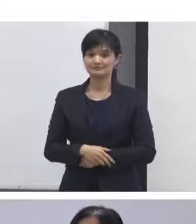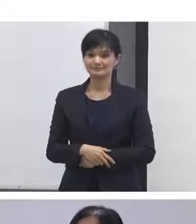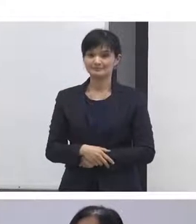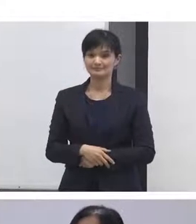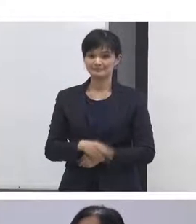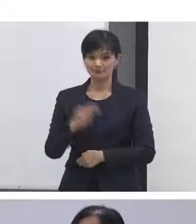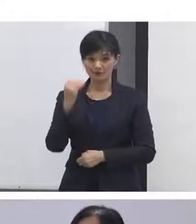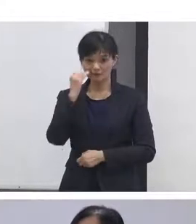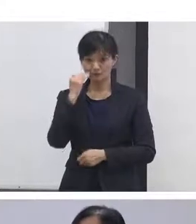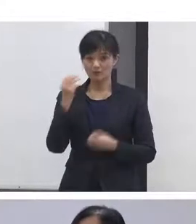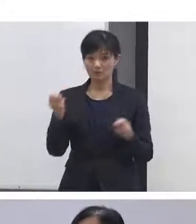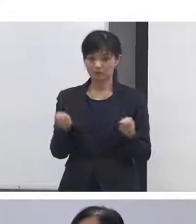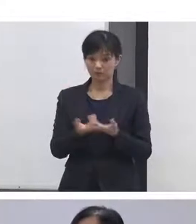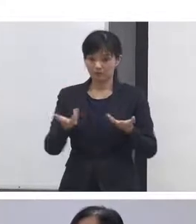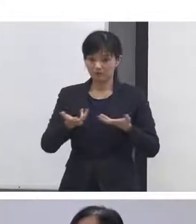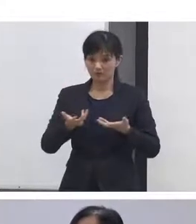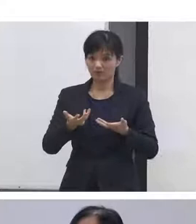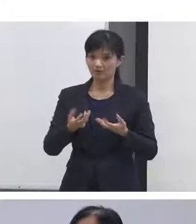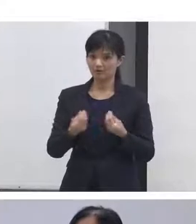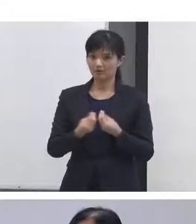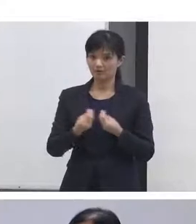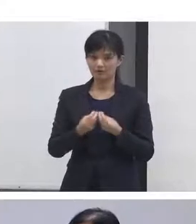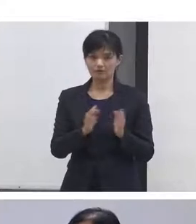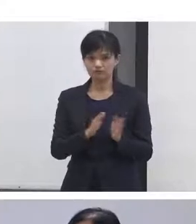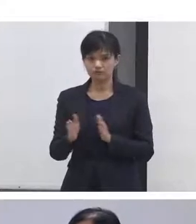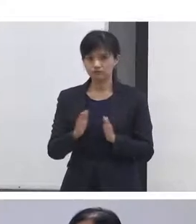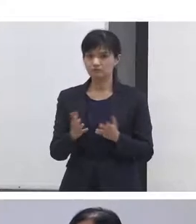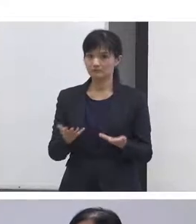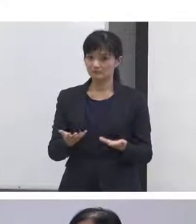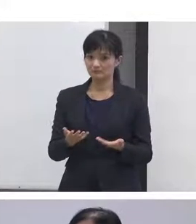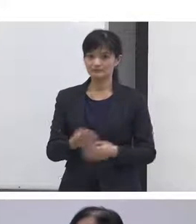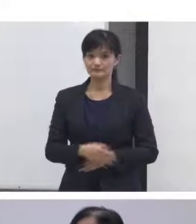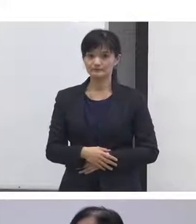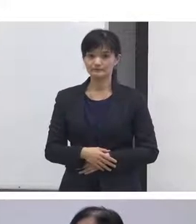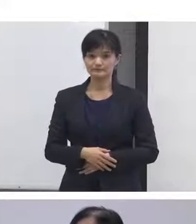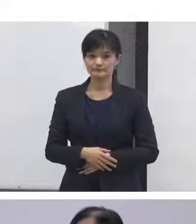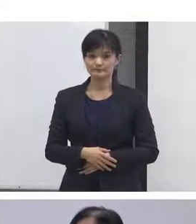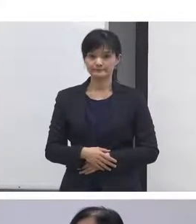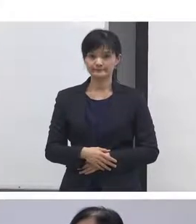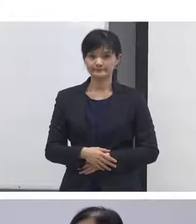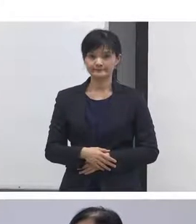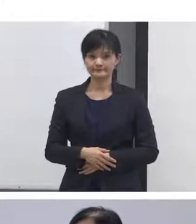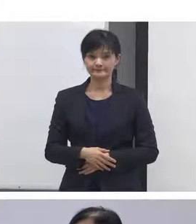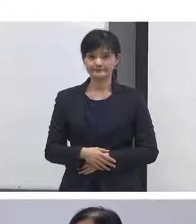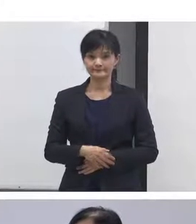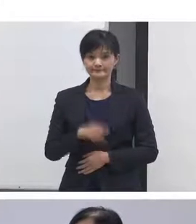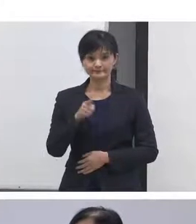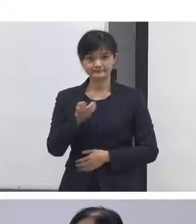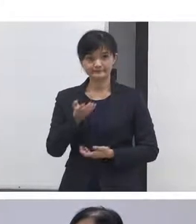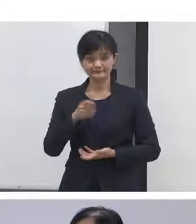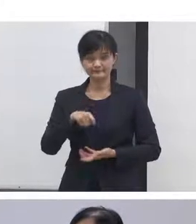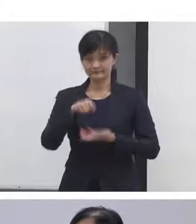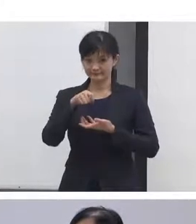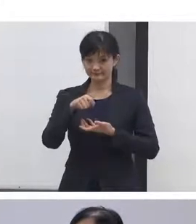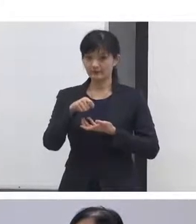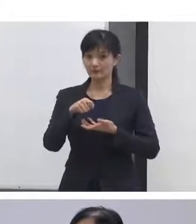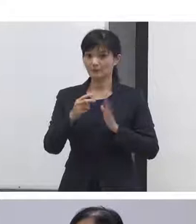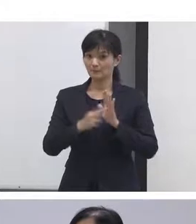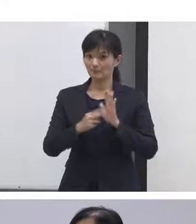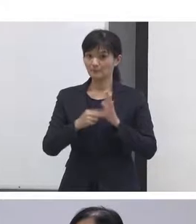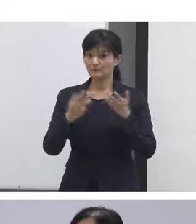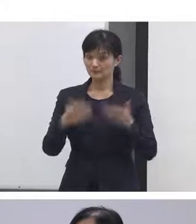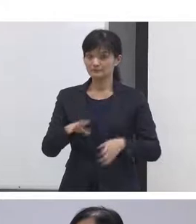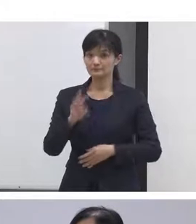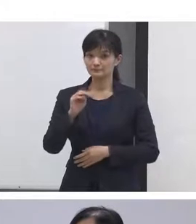问题的时候怎么处理才是精髓所在？哎，对，这个好像刚刚是不是讲了？